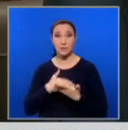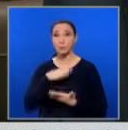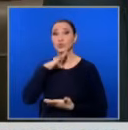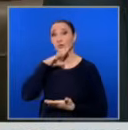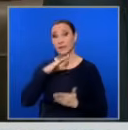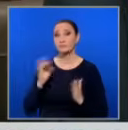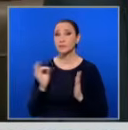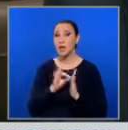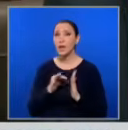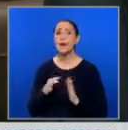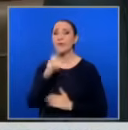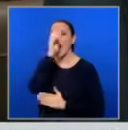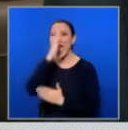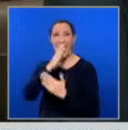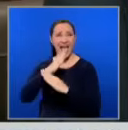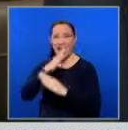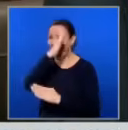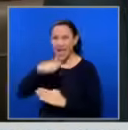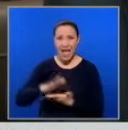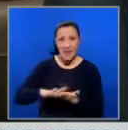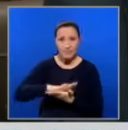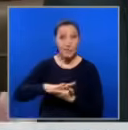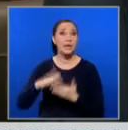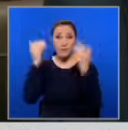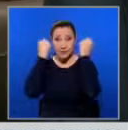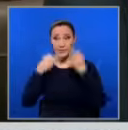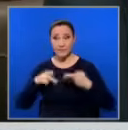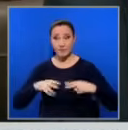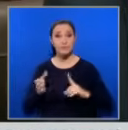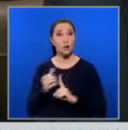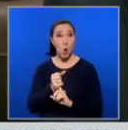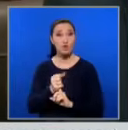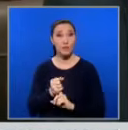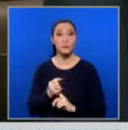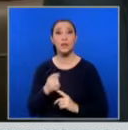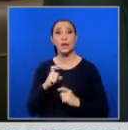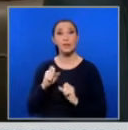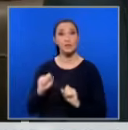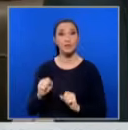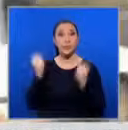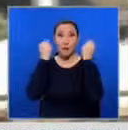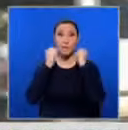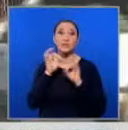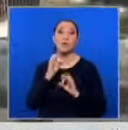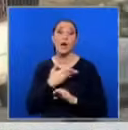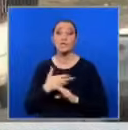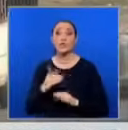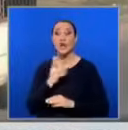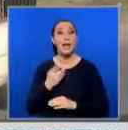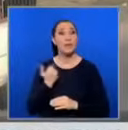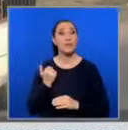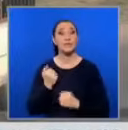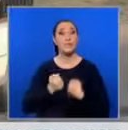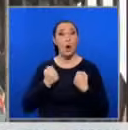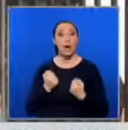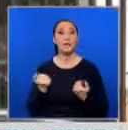целите си. Да елиминираме Хамас, да си върнем заложниците и да гарантираме, че Газа никога повече няма да е заплаха за Израел. На цивилните в